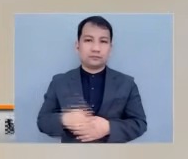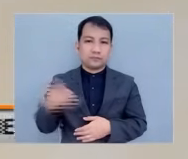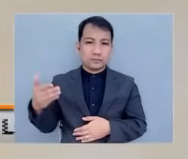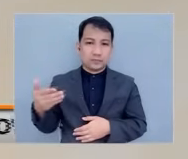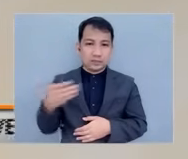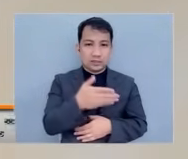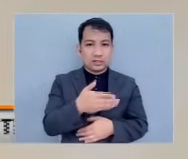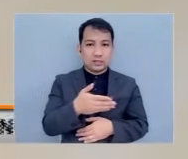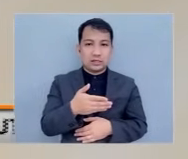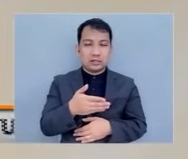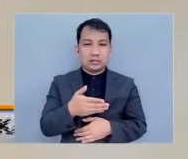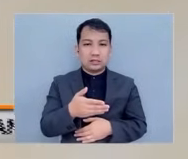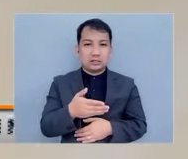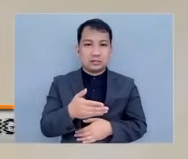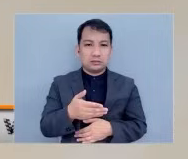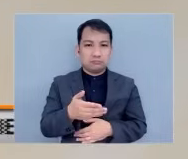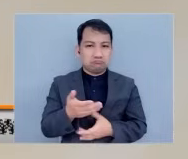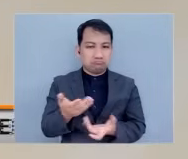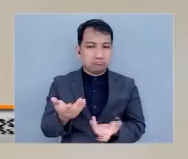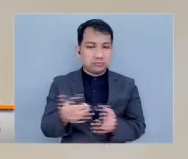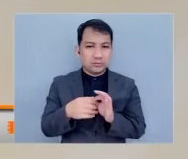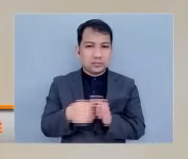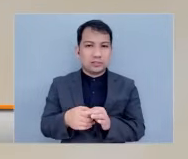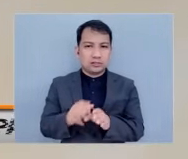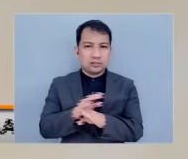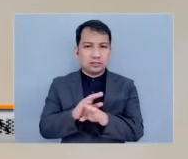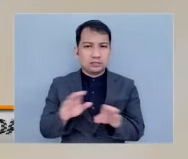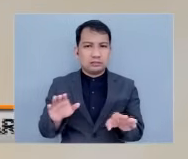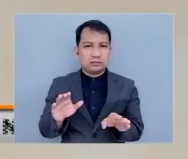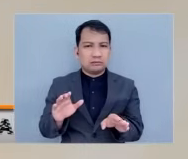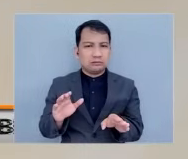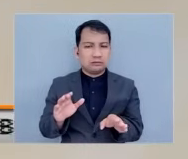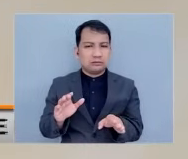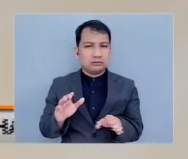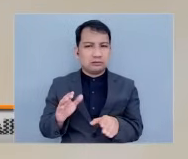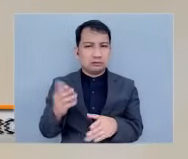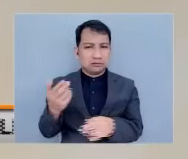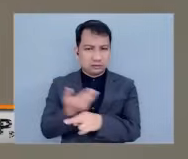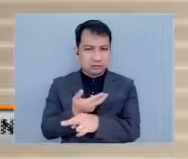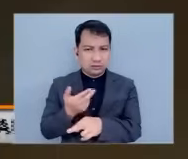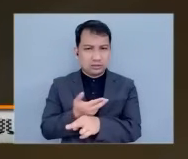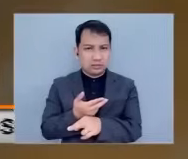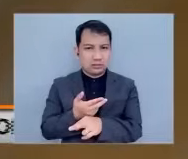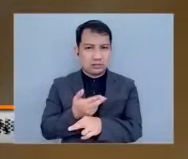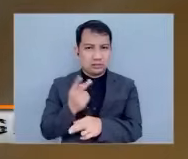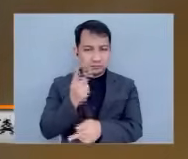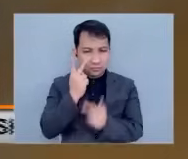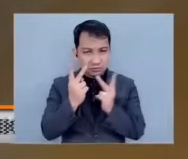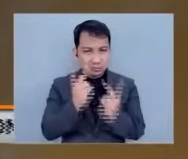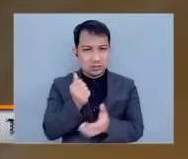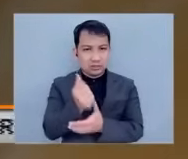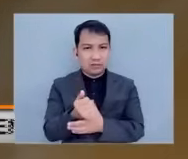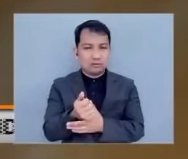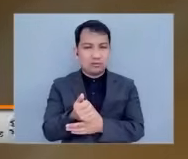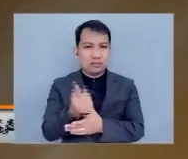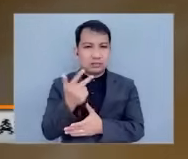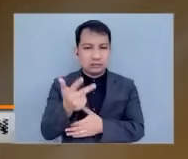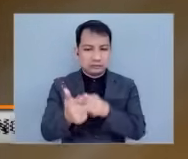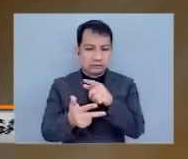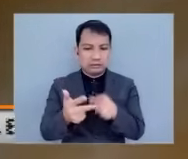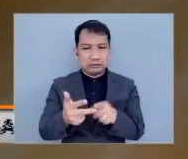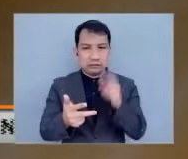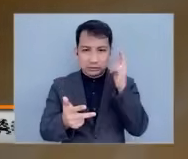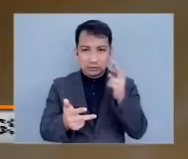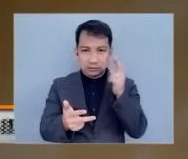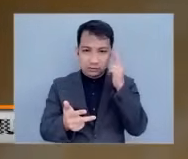no? So hindi na siya unusual, parang regular na sila sita, no? Tatlo raw ang nakikitang rason ng BFAR kung